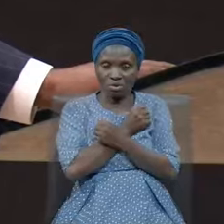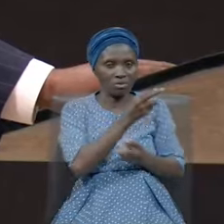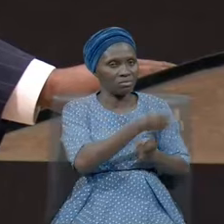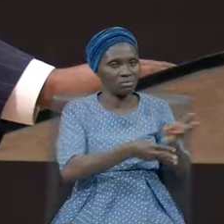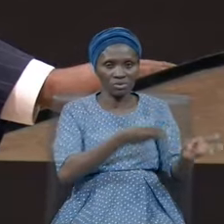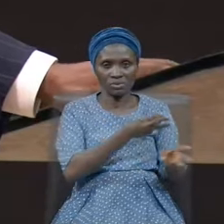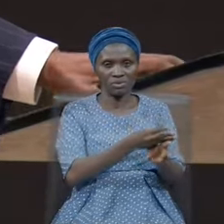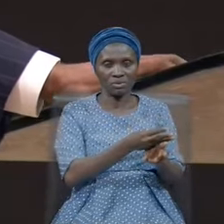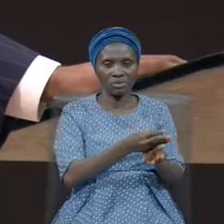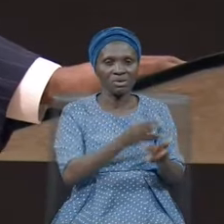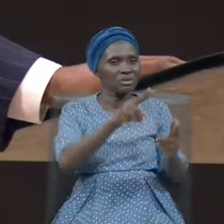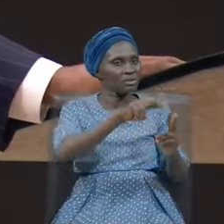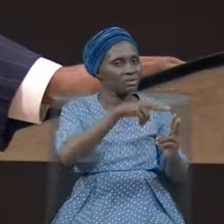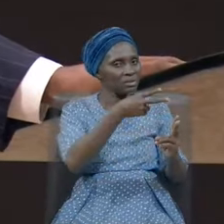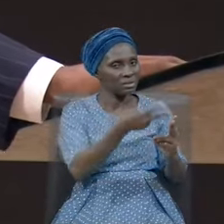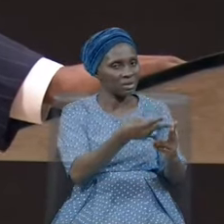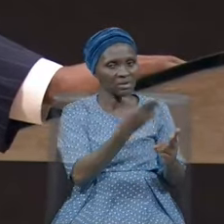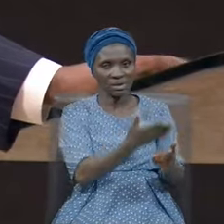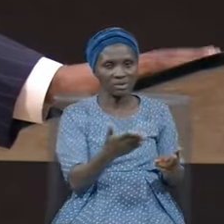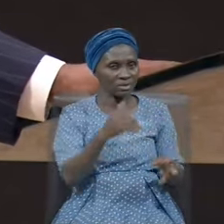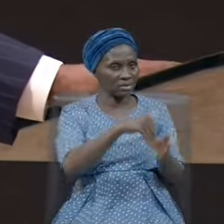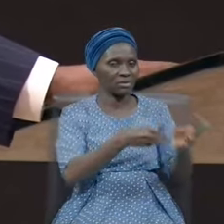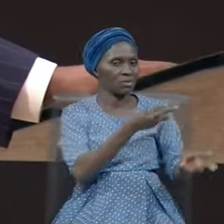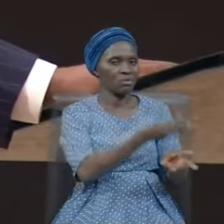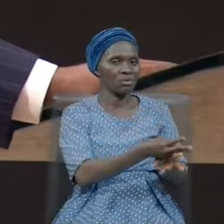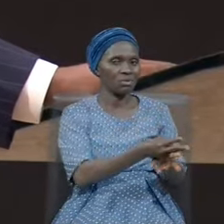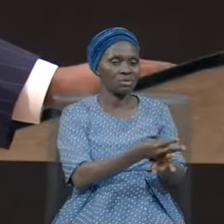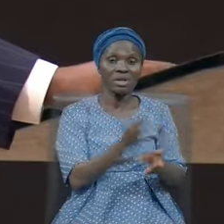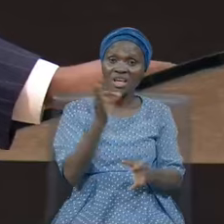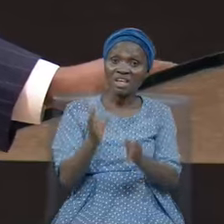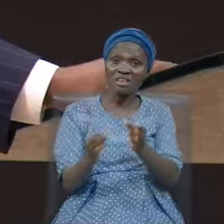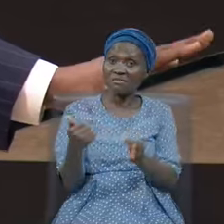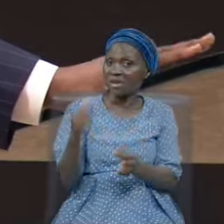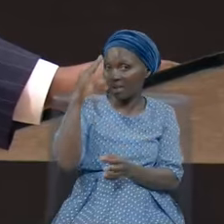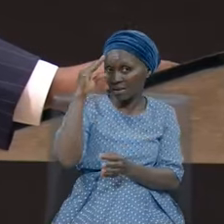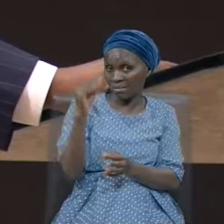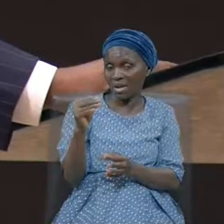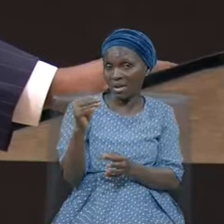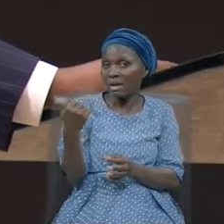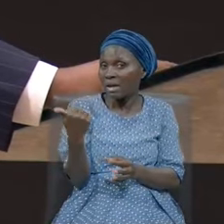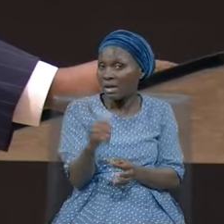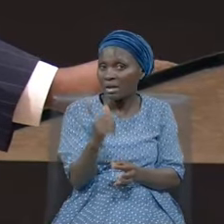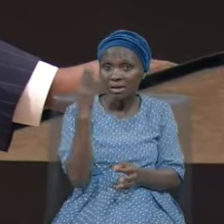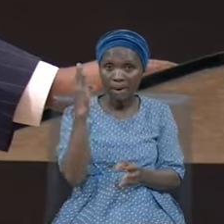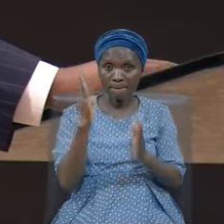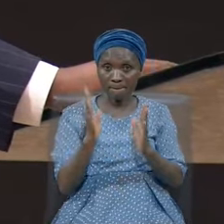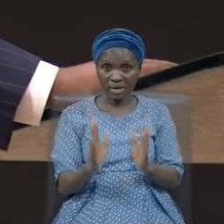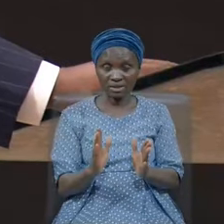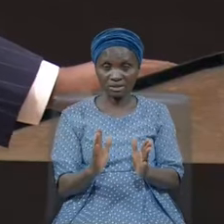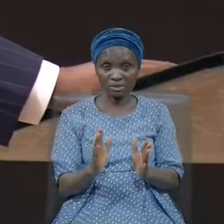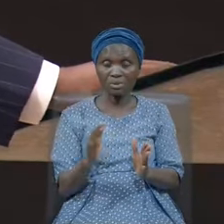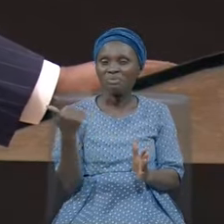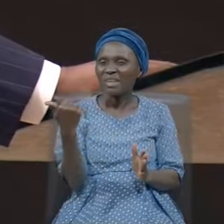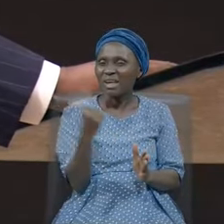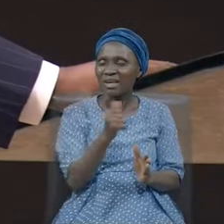qui sont dans le monde. Si quelqu'un, si un pasteur,